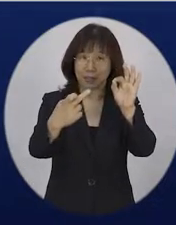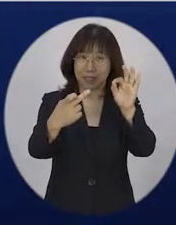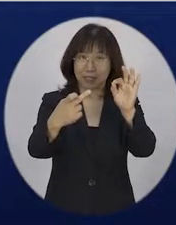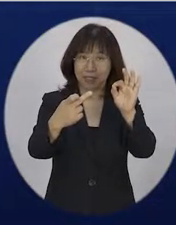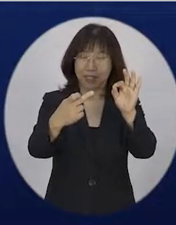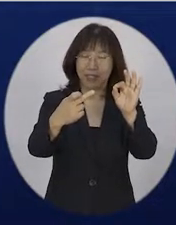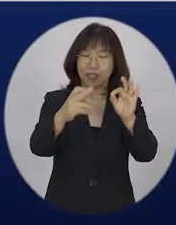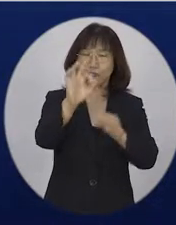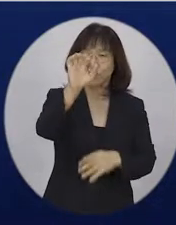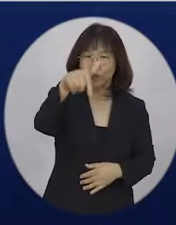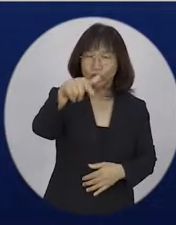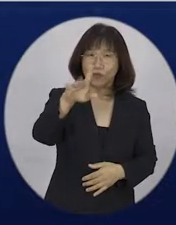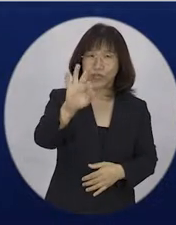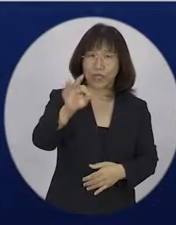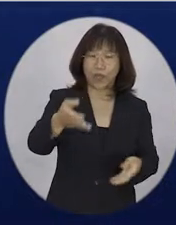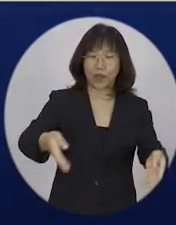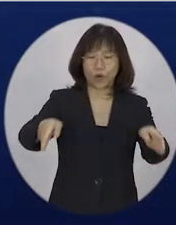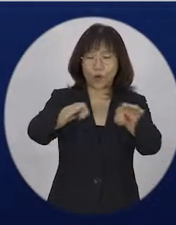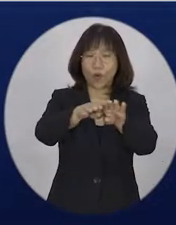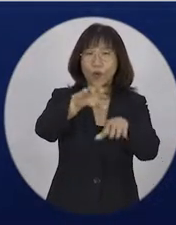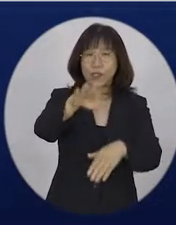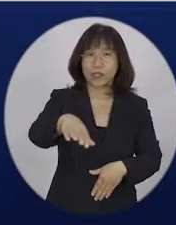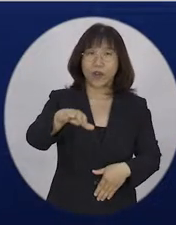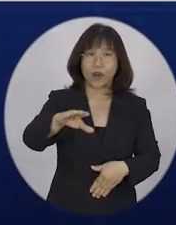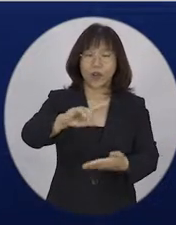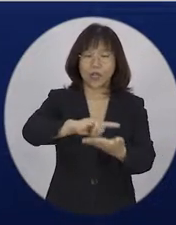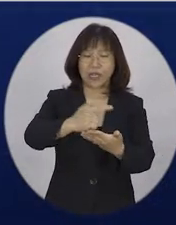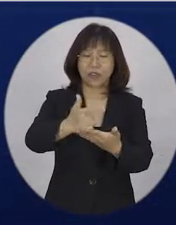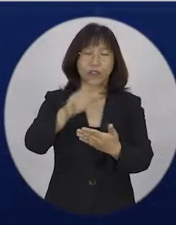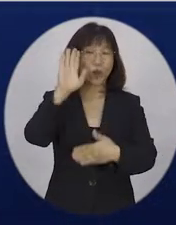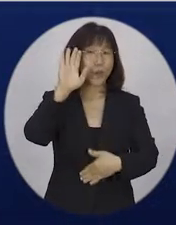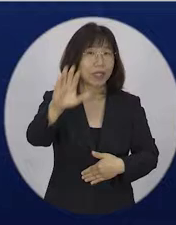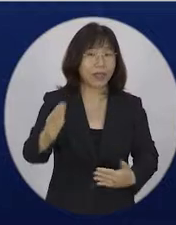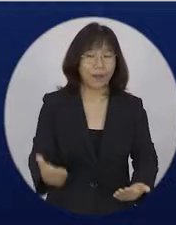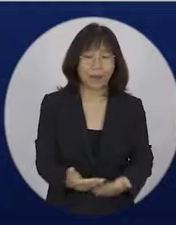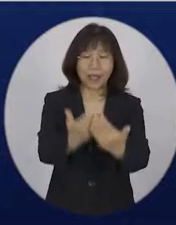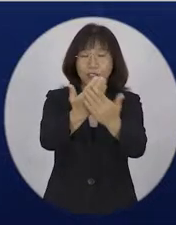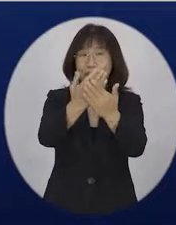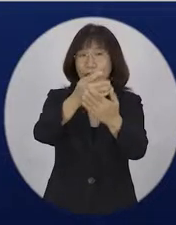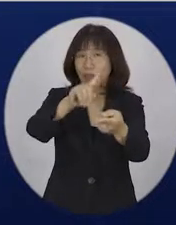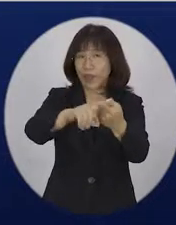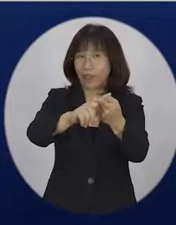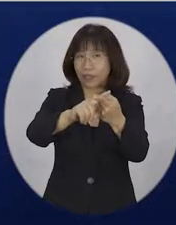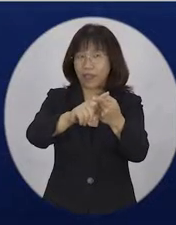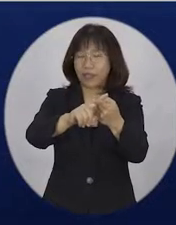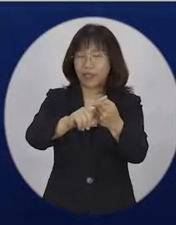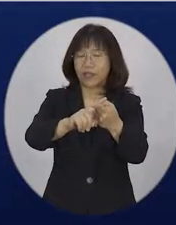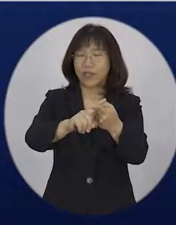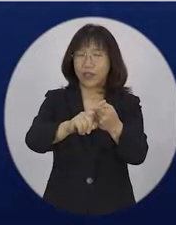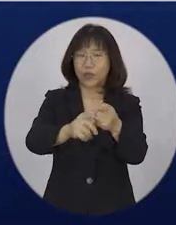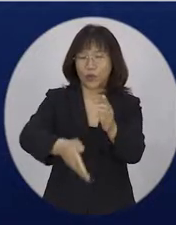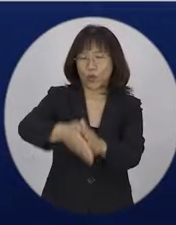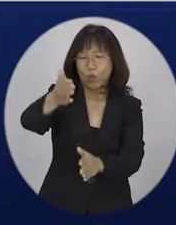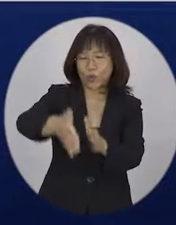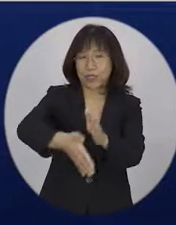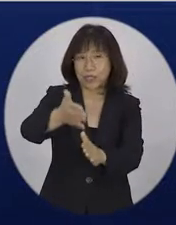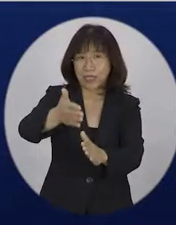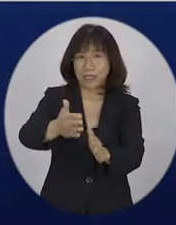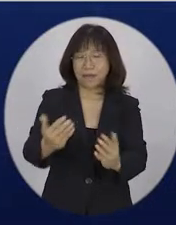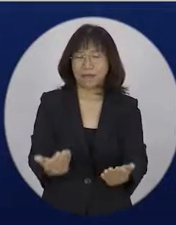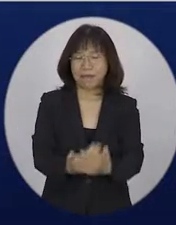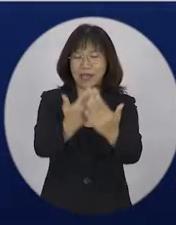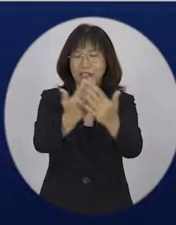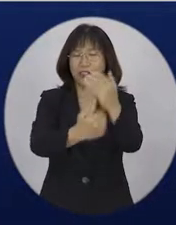지난 12일 강서구민회관 우장홀에서 강서구의 미래발전 방향을 제시하기 위한 2040 강서구 도시